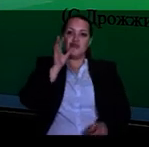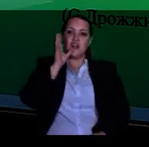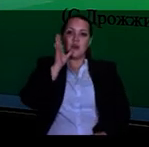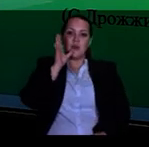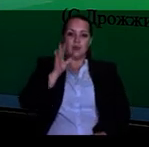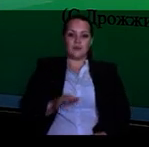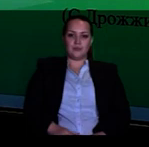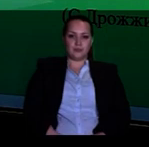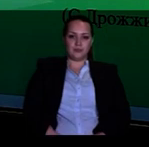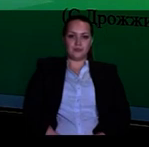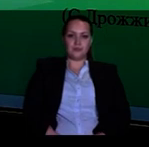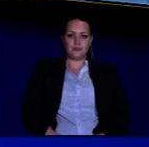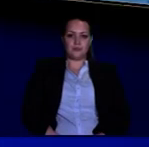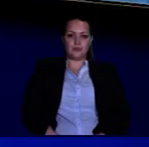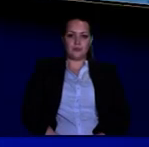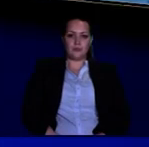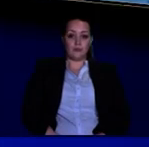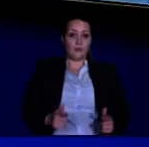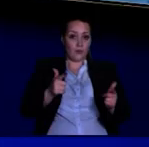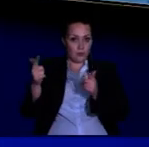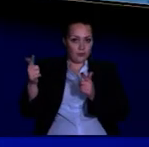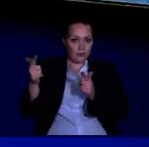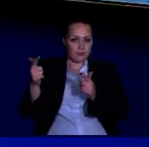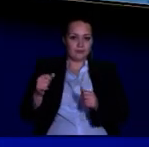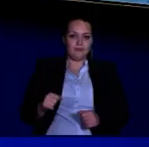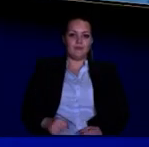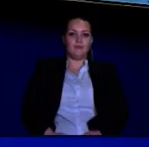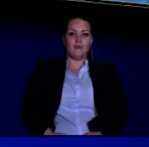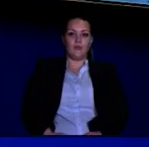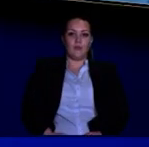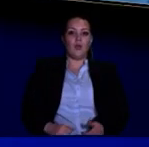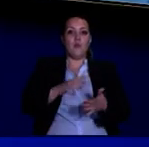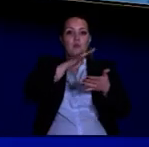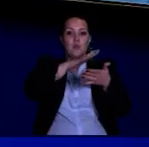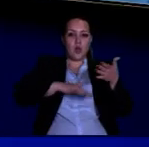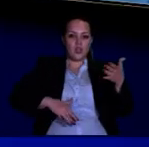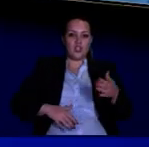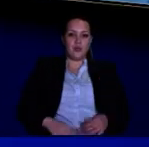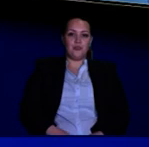настоящем времени. Вы готовы? Тогда продолжаем.